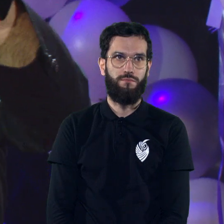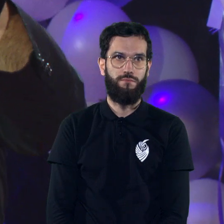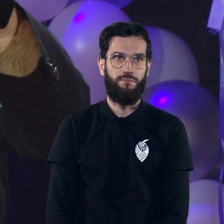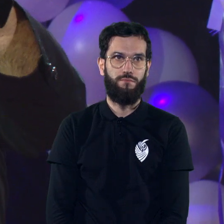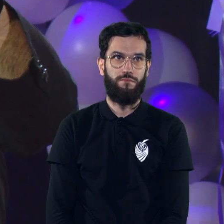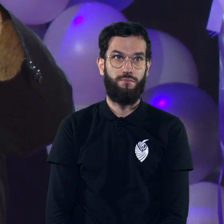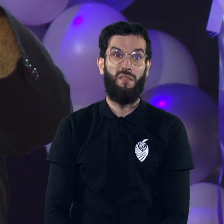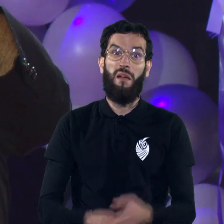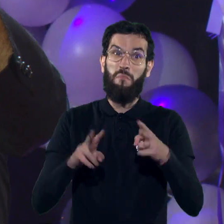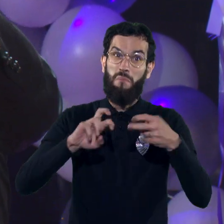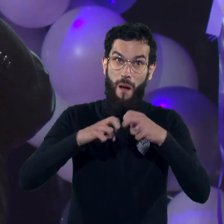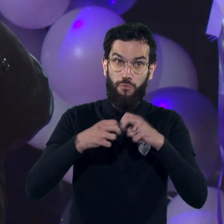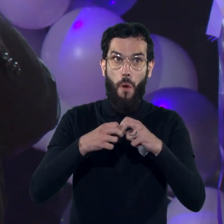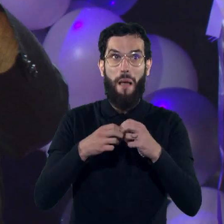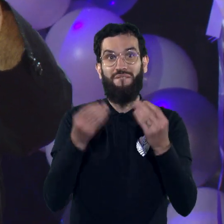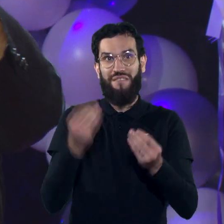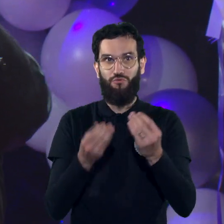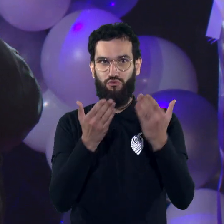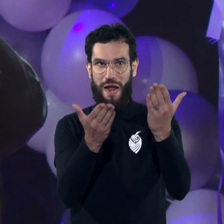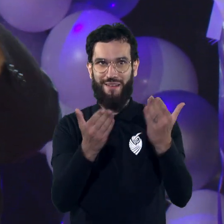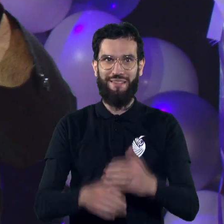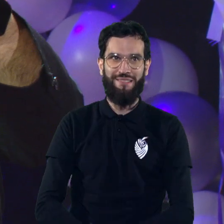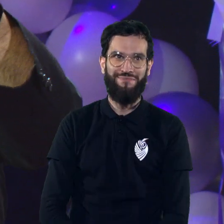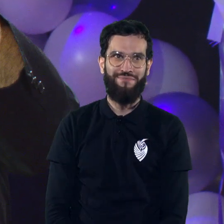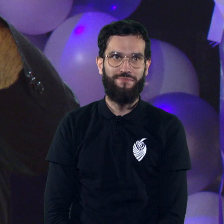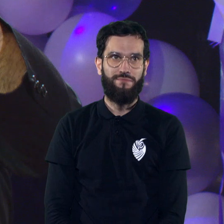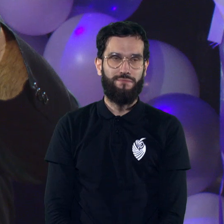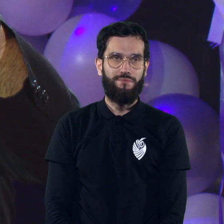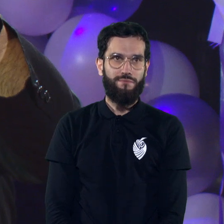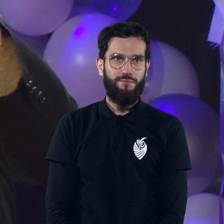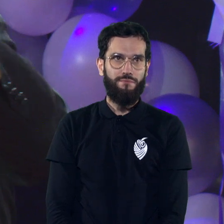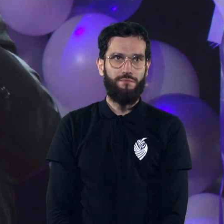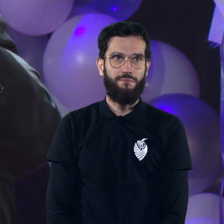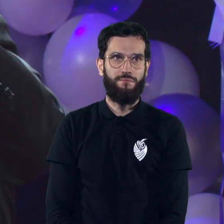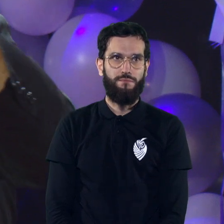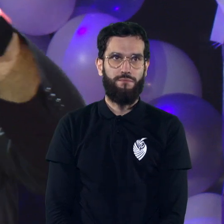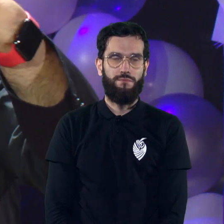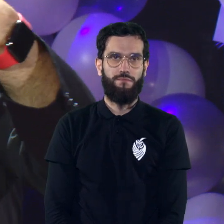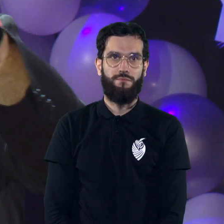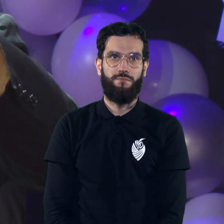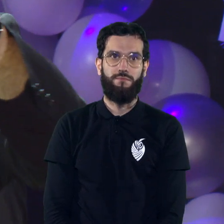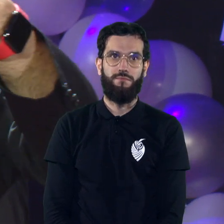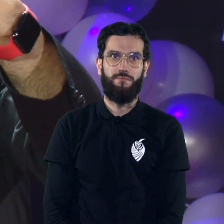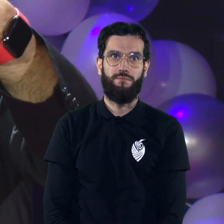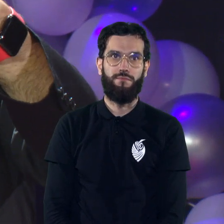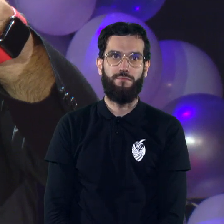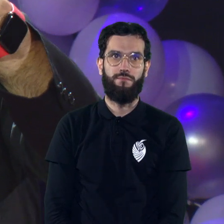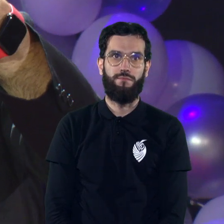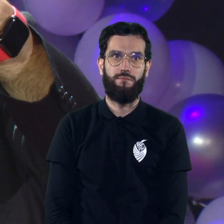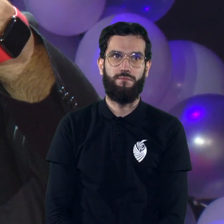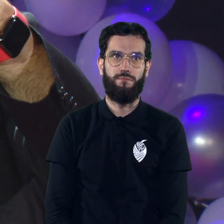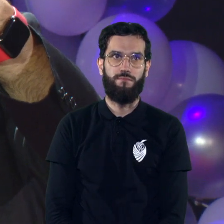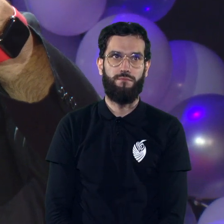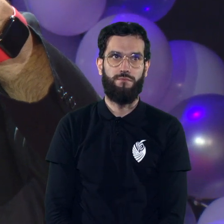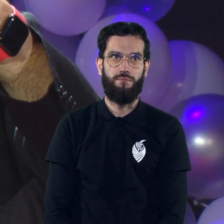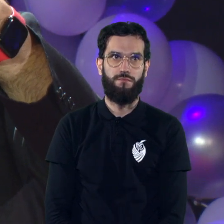Keď to robí problémy, chyťte si tie stredné prsty. Pomôže to. Ideme ďalej, obidva naraz. Pre fanúškov